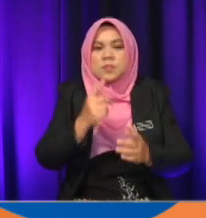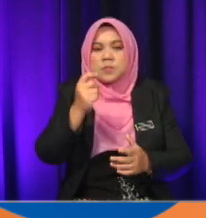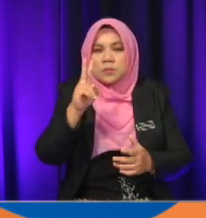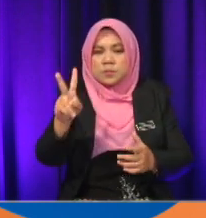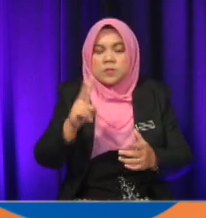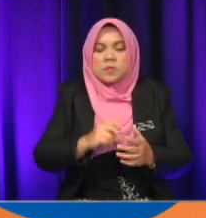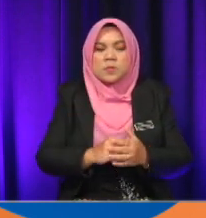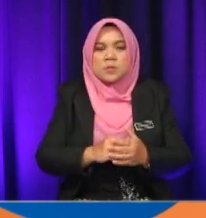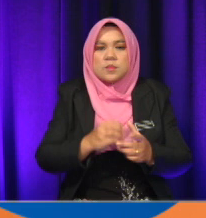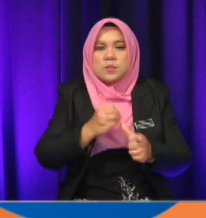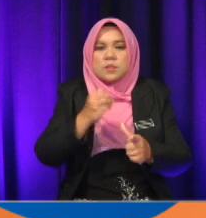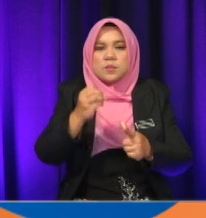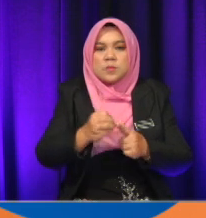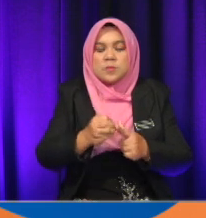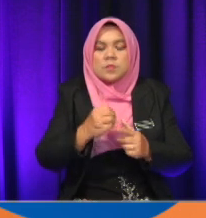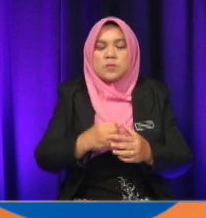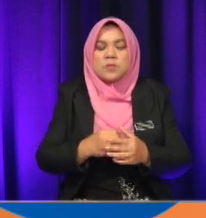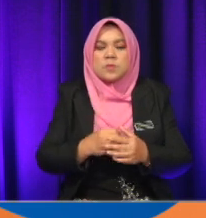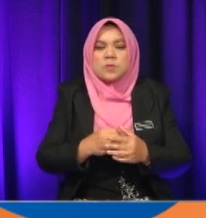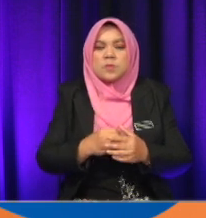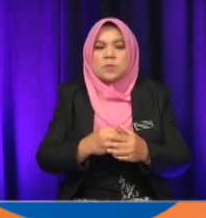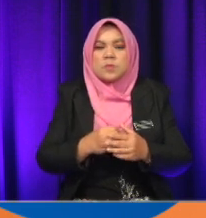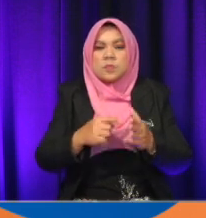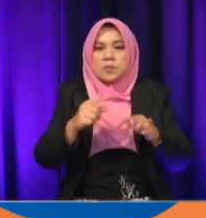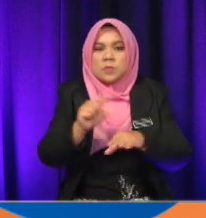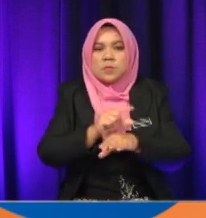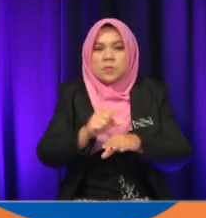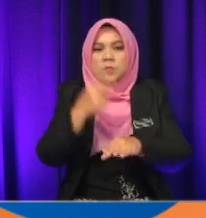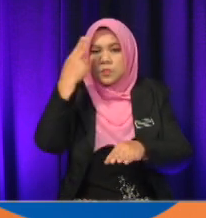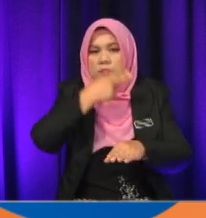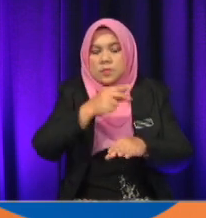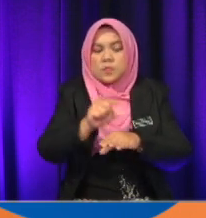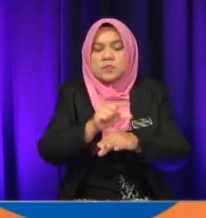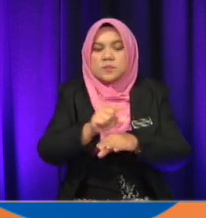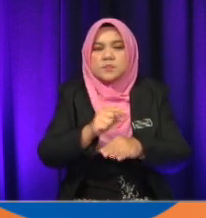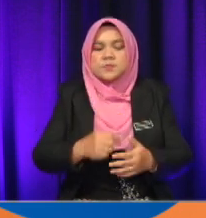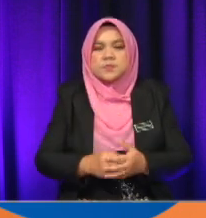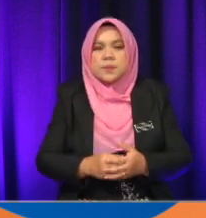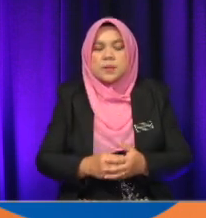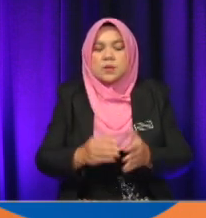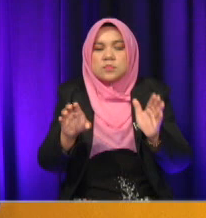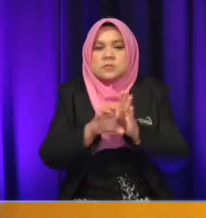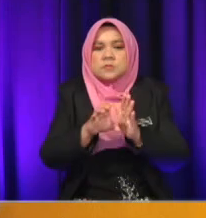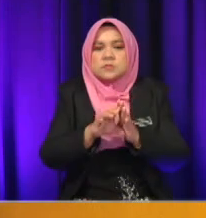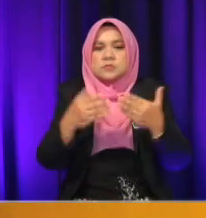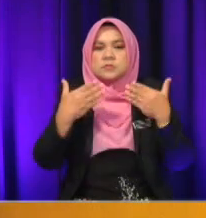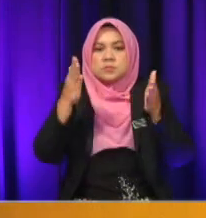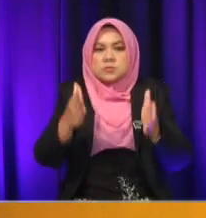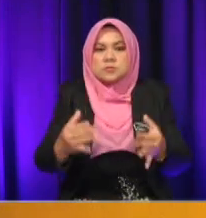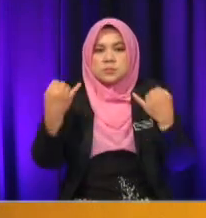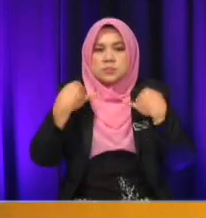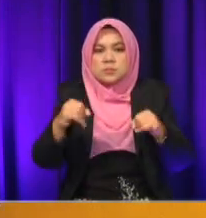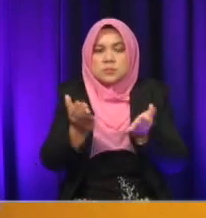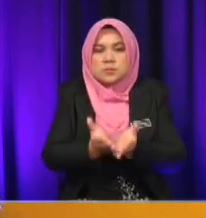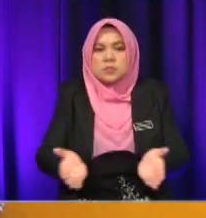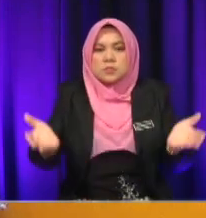masa atau secara langsung di hadapan pengguna. Wah. Contohlah Syafiqah, orang nak jual kuali.